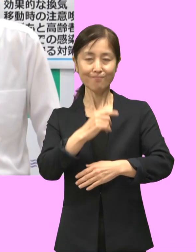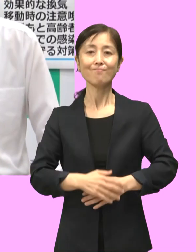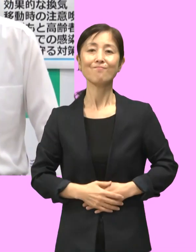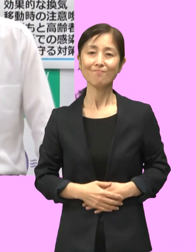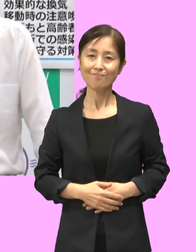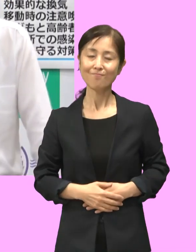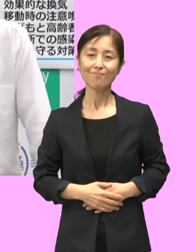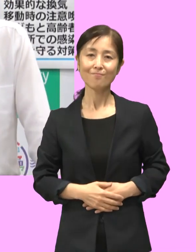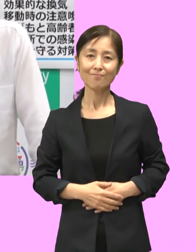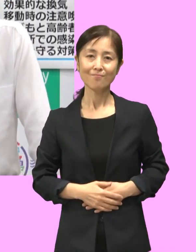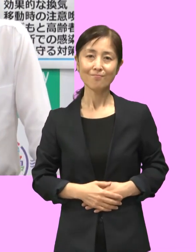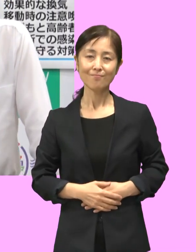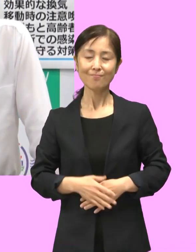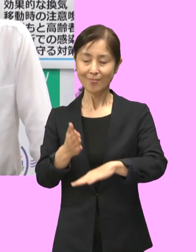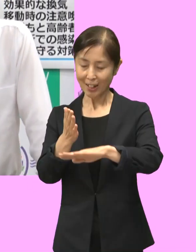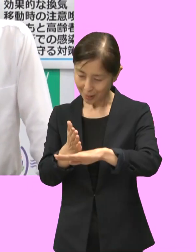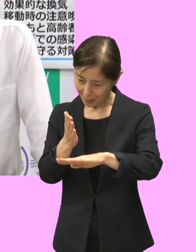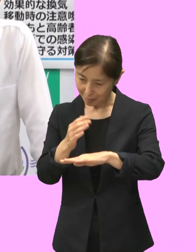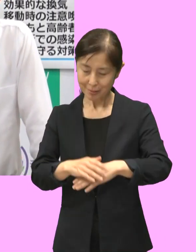うございます。